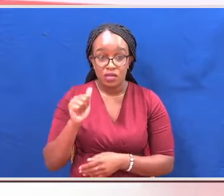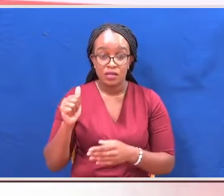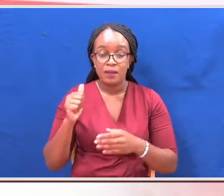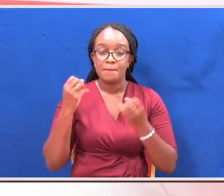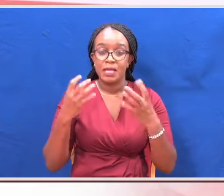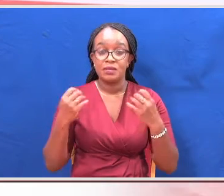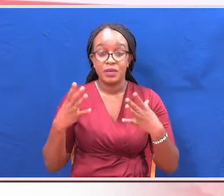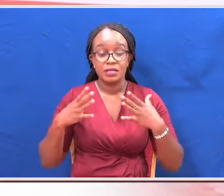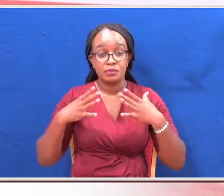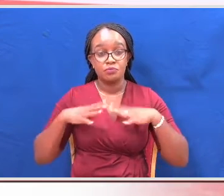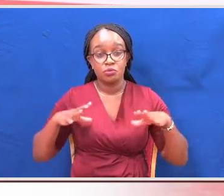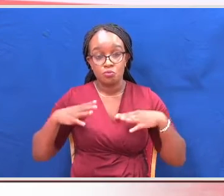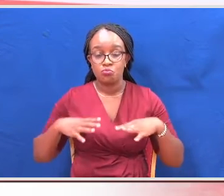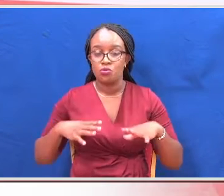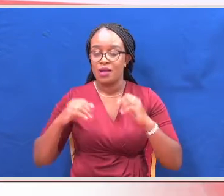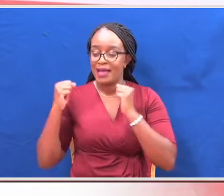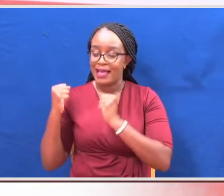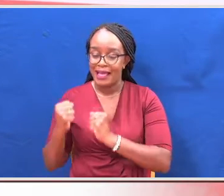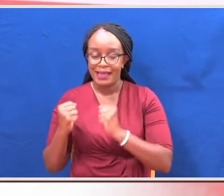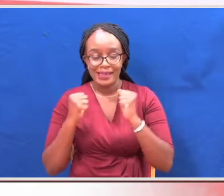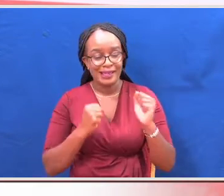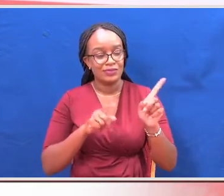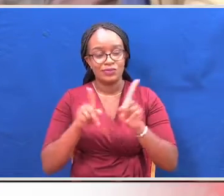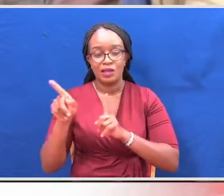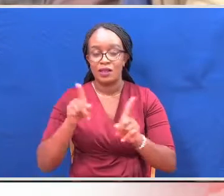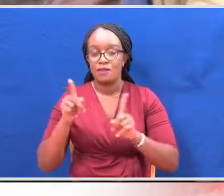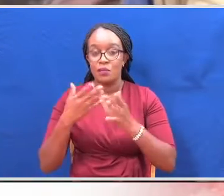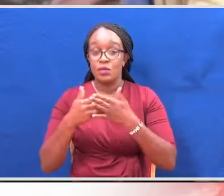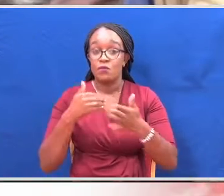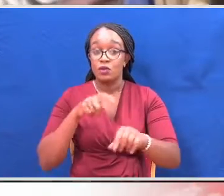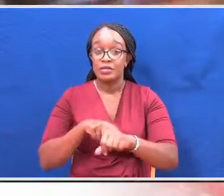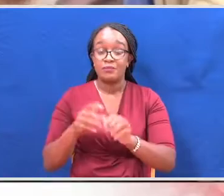wasiwasili wanakoelekea kabla ya muda wa kafyu kutimia.